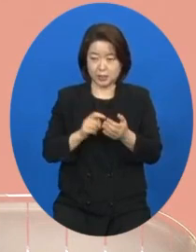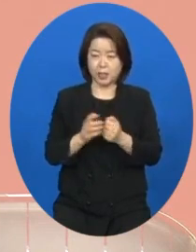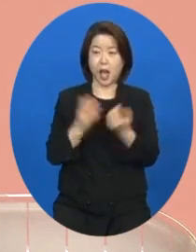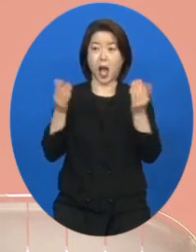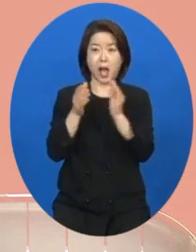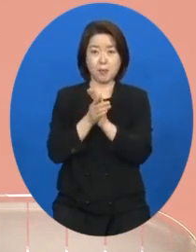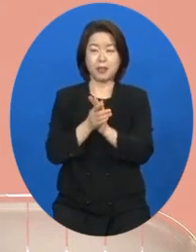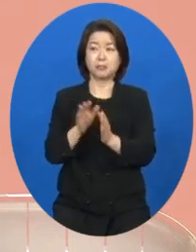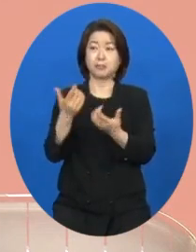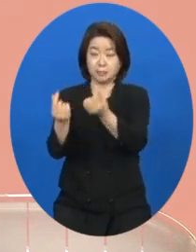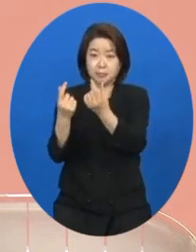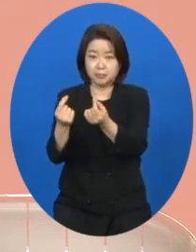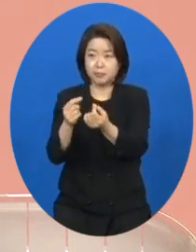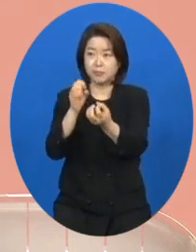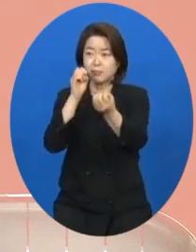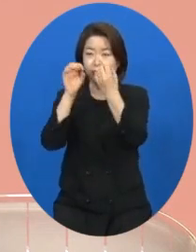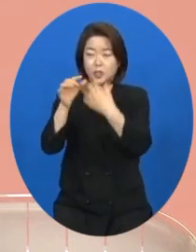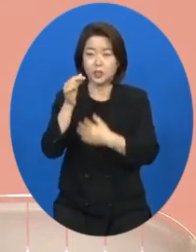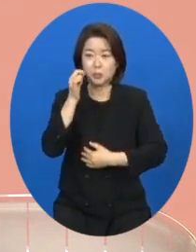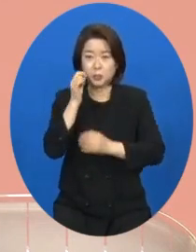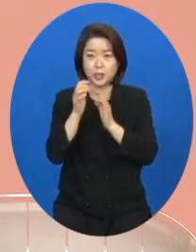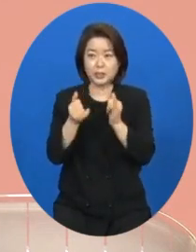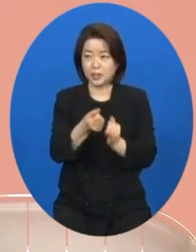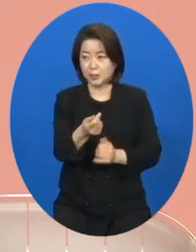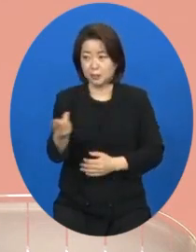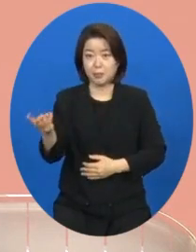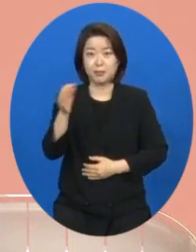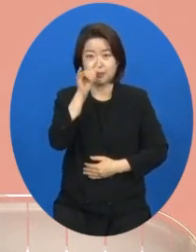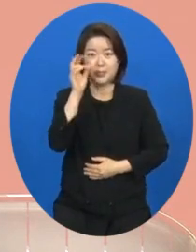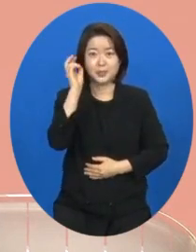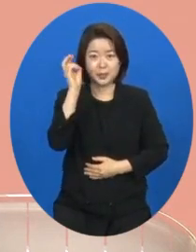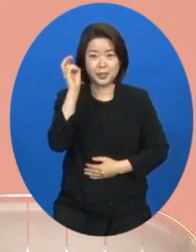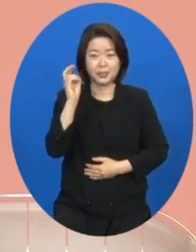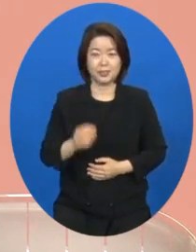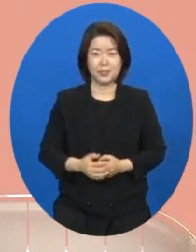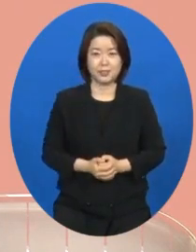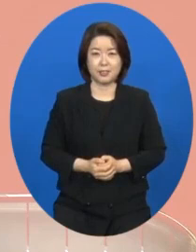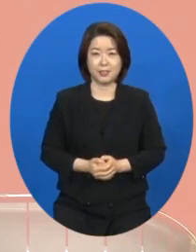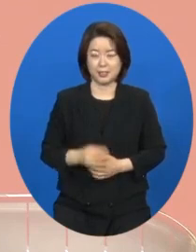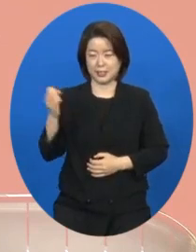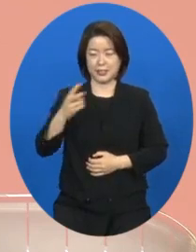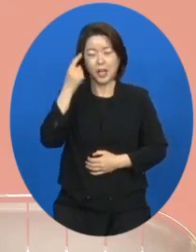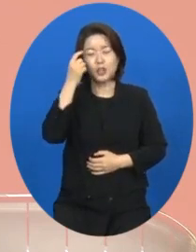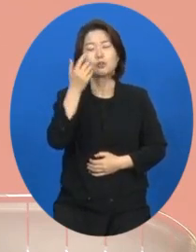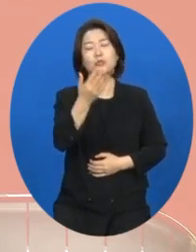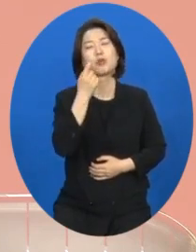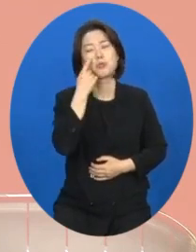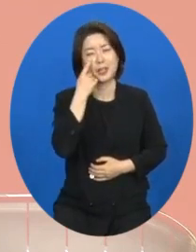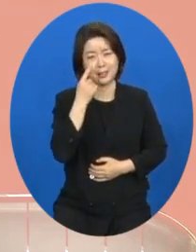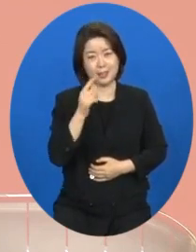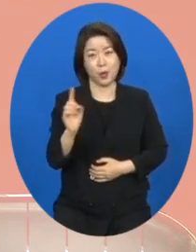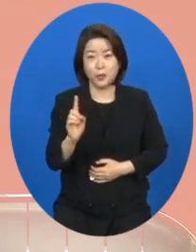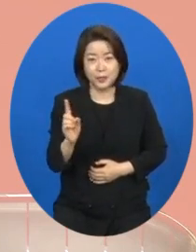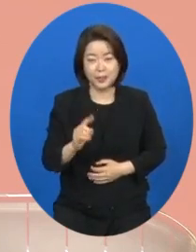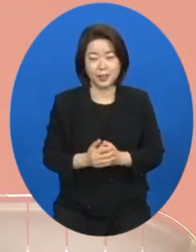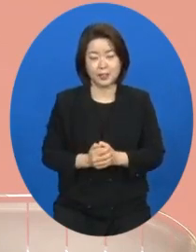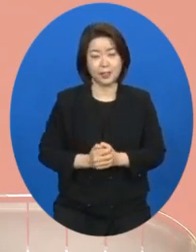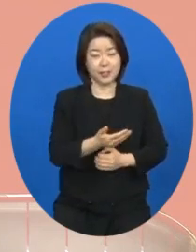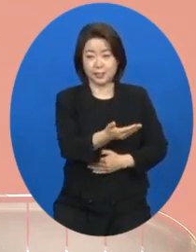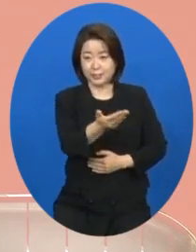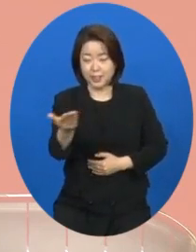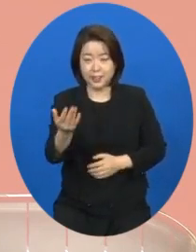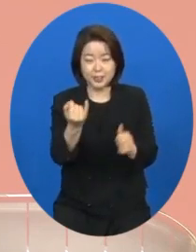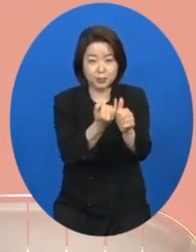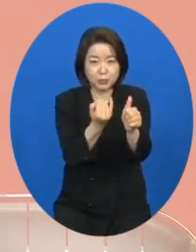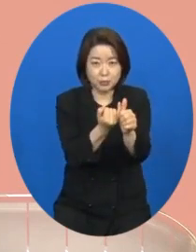그렇습니다. 이렇게 대답을 못 하실 분들이 꽤 있으십니다. 그러면 다시 한번 물어봐야 돼요. 당신들의